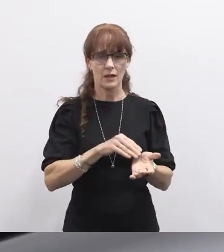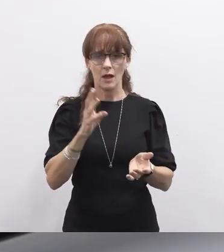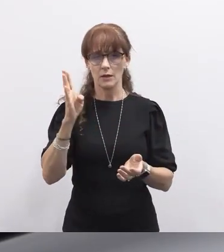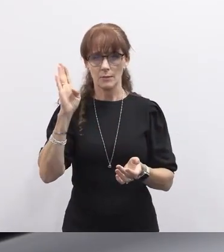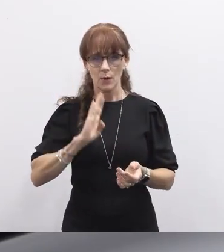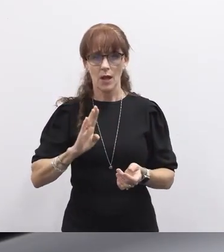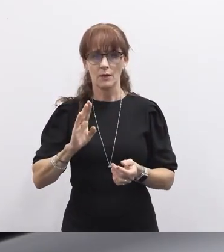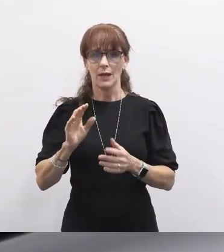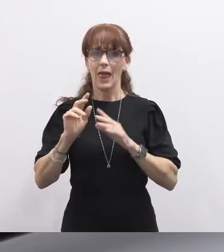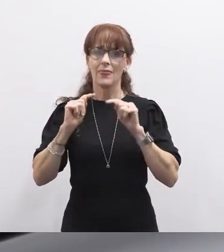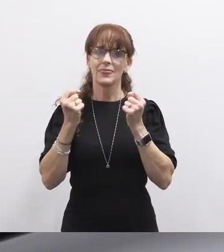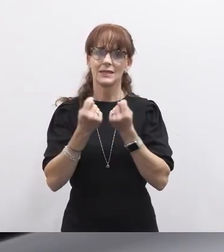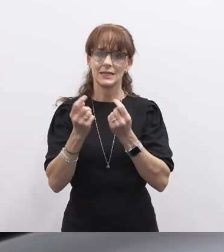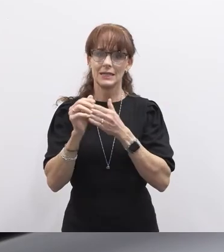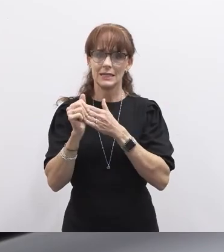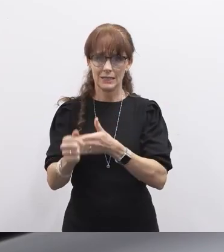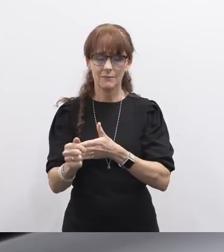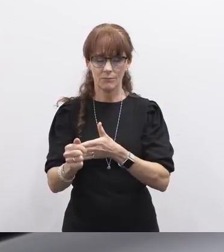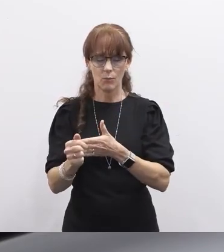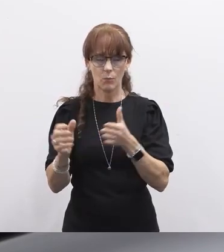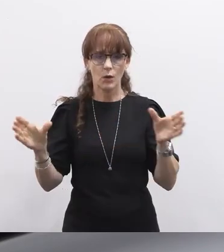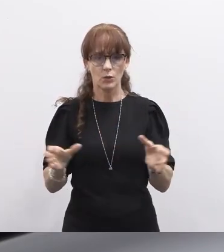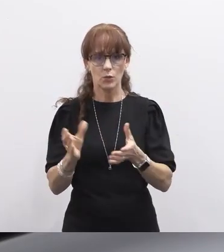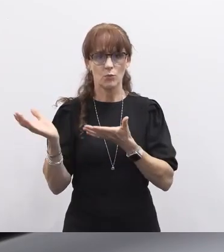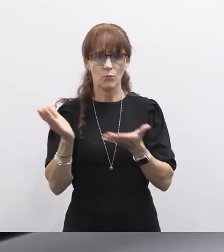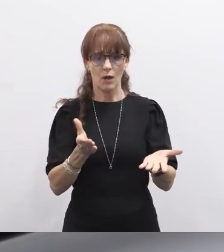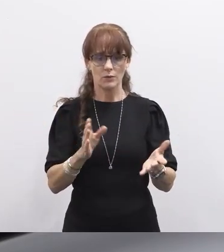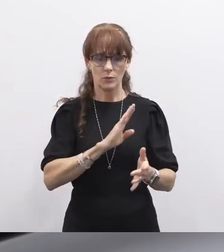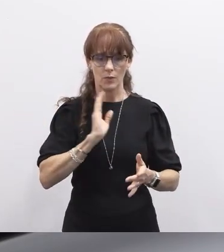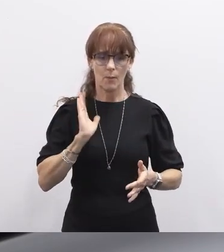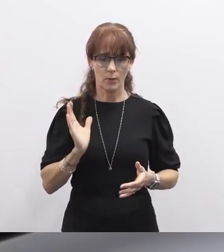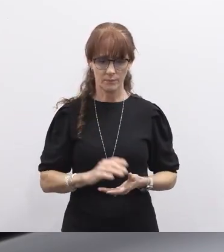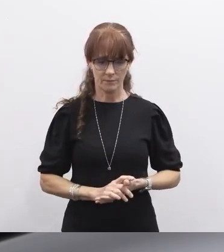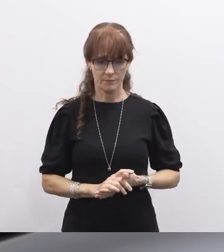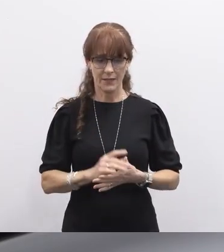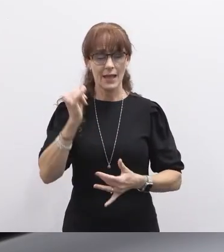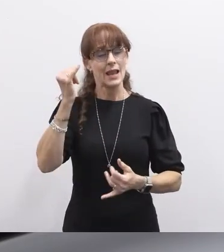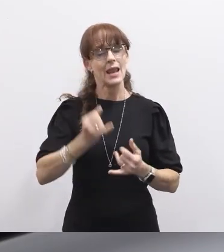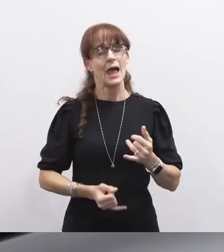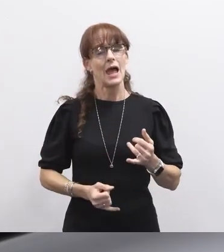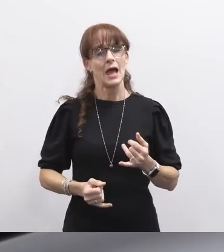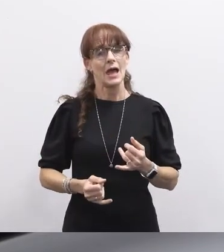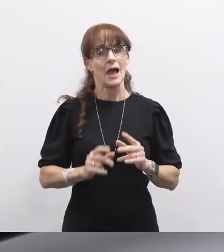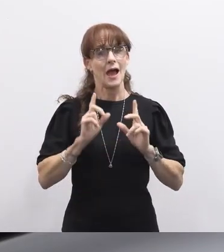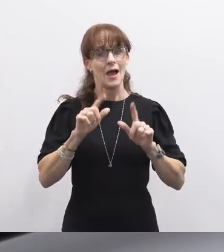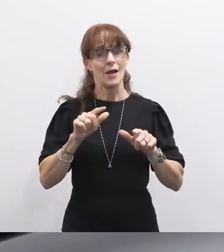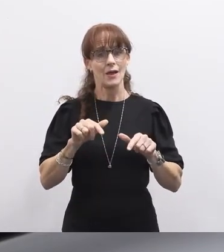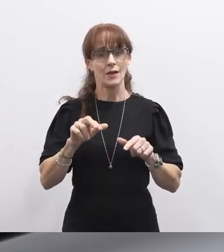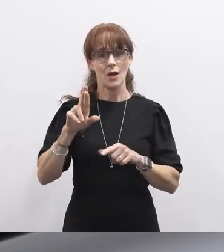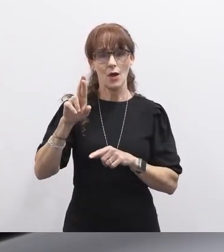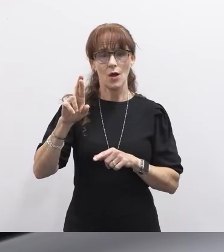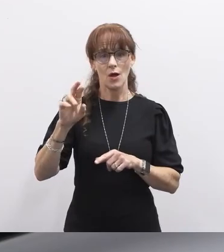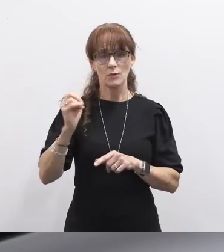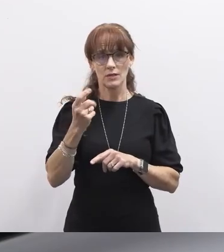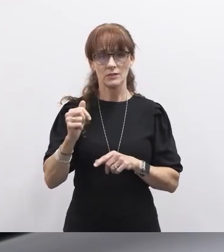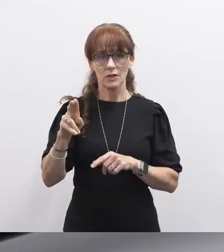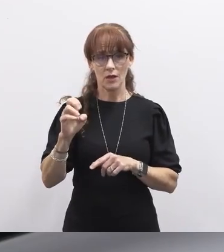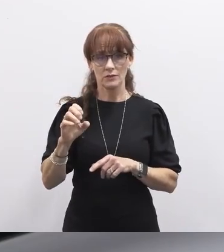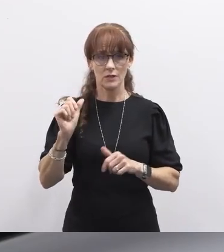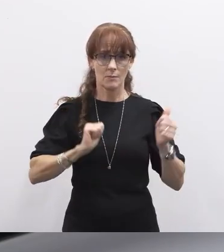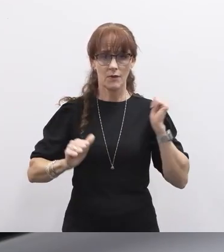Brown ហើយនឹងក្រុមដឹកនាំផ្នែកសមត្ថភាពផ្សេងទាំងអស់ទីបំផុតខ្ញុំ